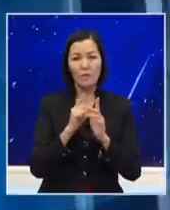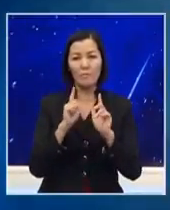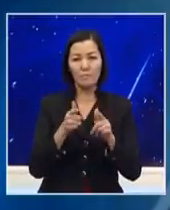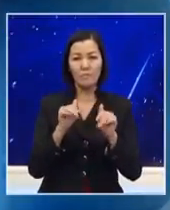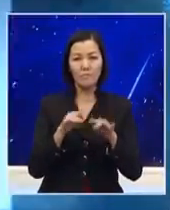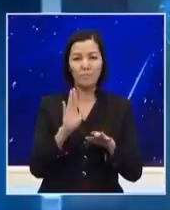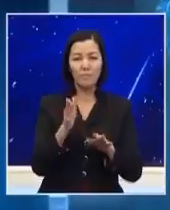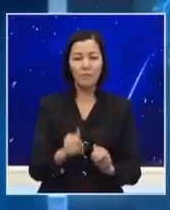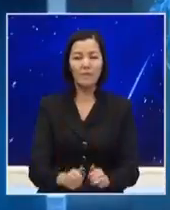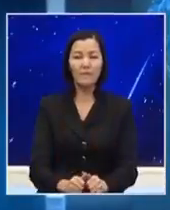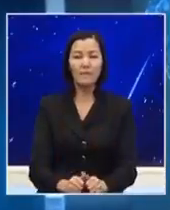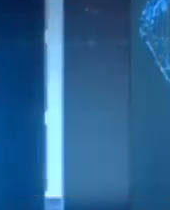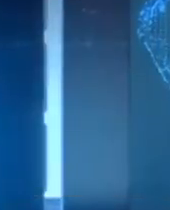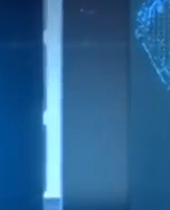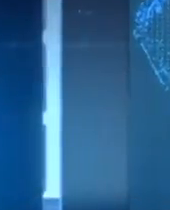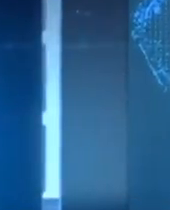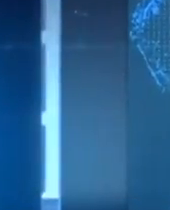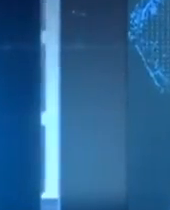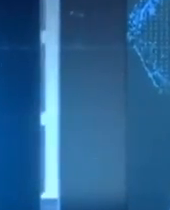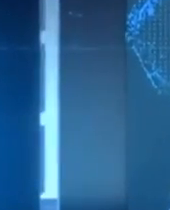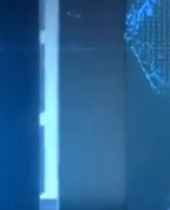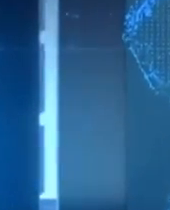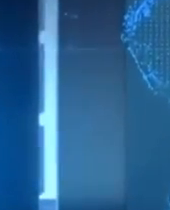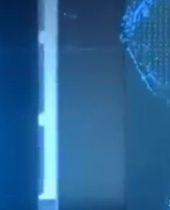Мадина Берікқызы, Абзал Нүсіпов, Жетісу телеарнасы.